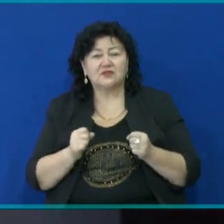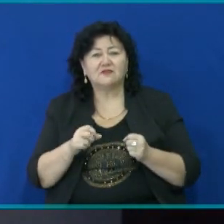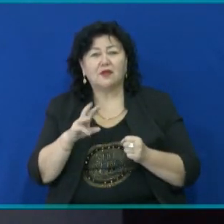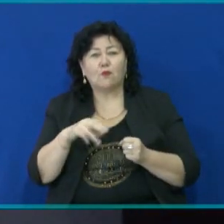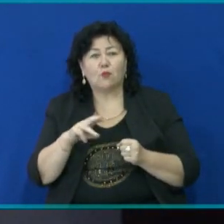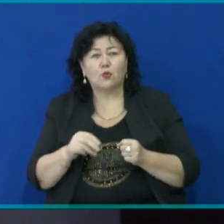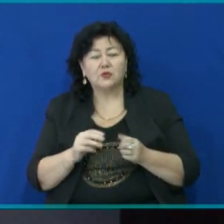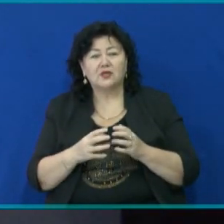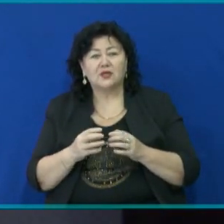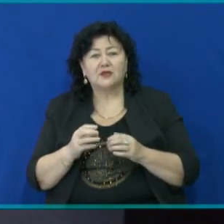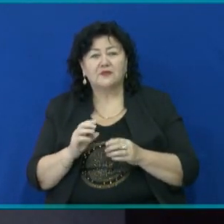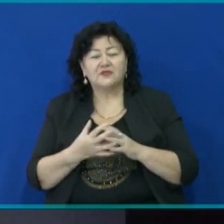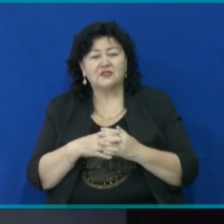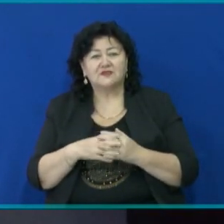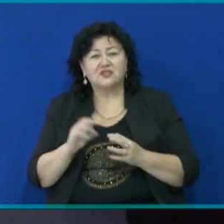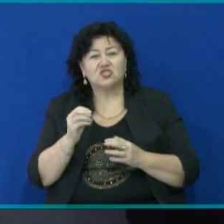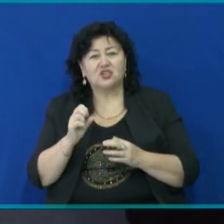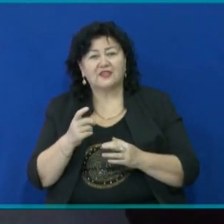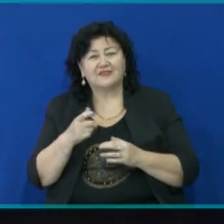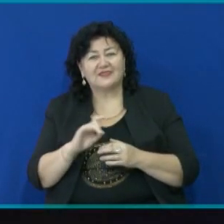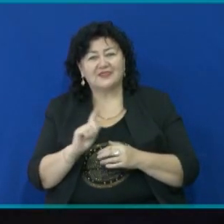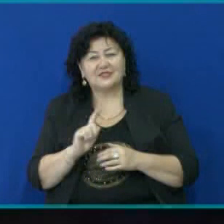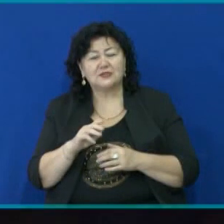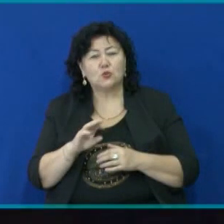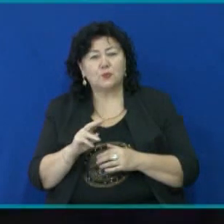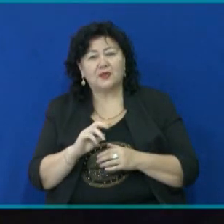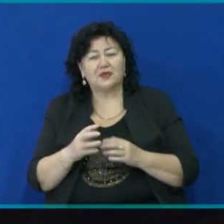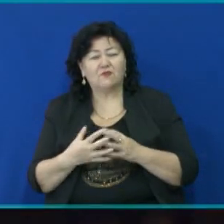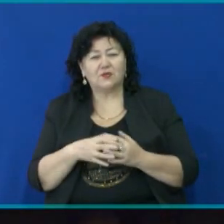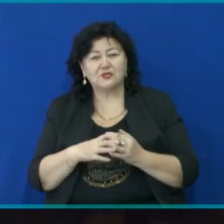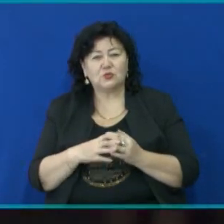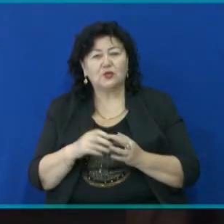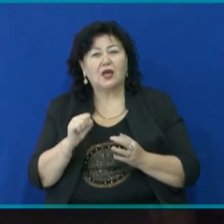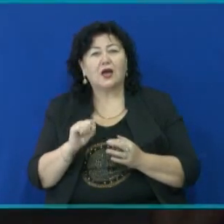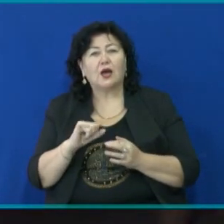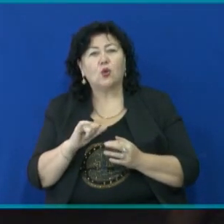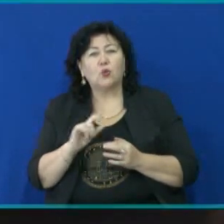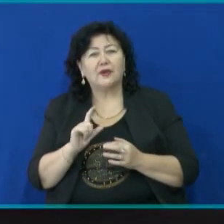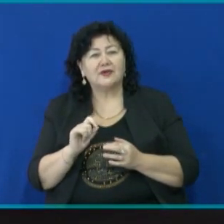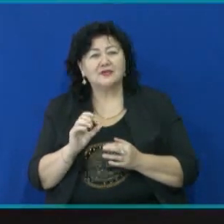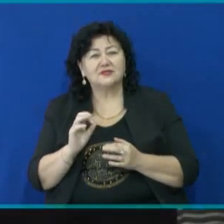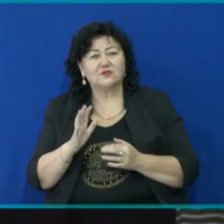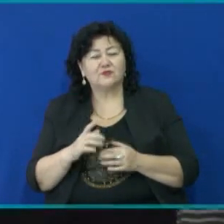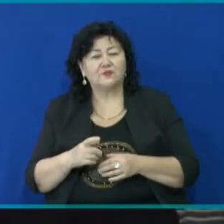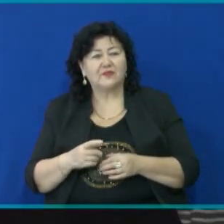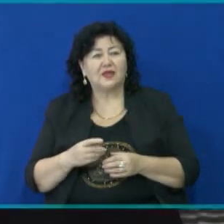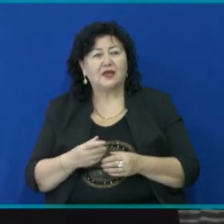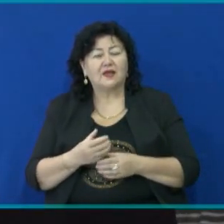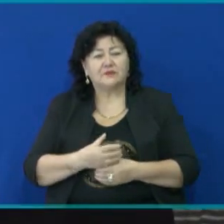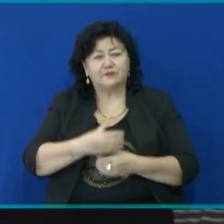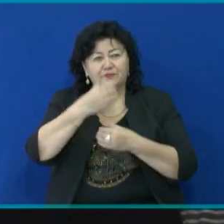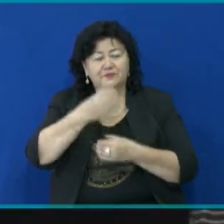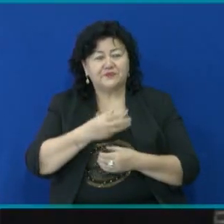поселке Жангистобе и спортивного модуля в поселке Ауэзов. Двукратный чемпион мира по борьбе самбо, мастер международного спорта